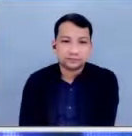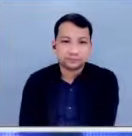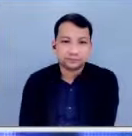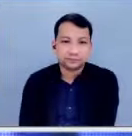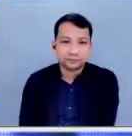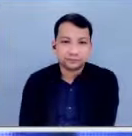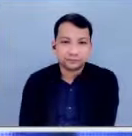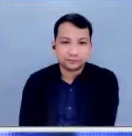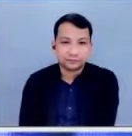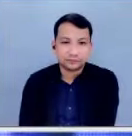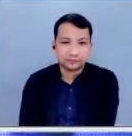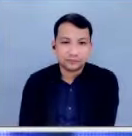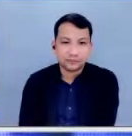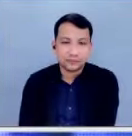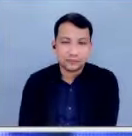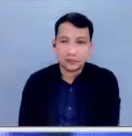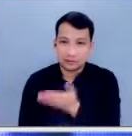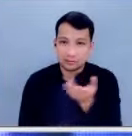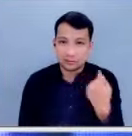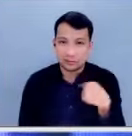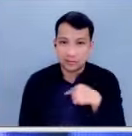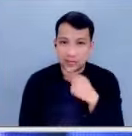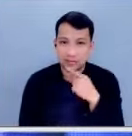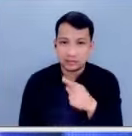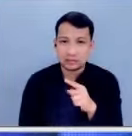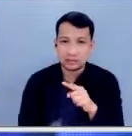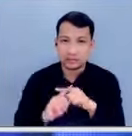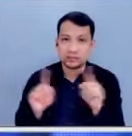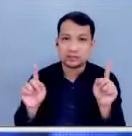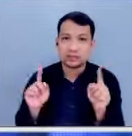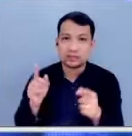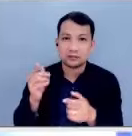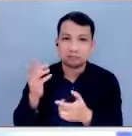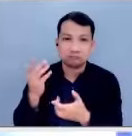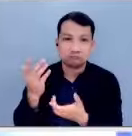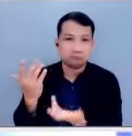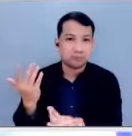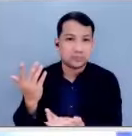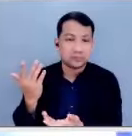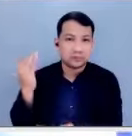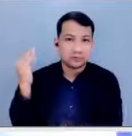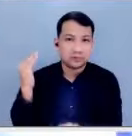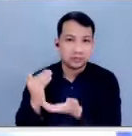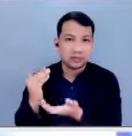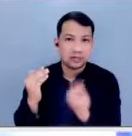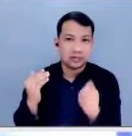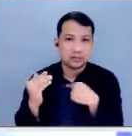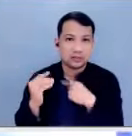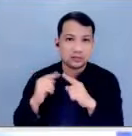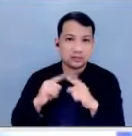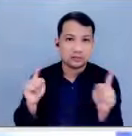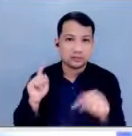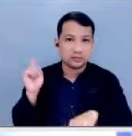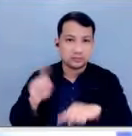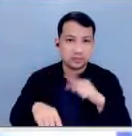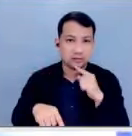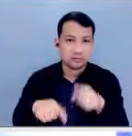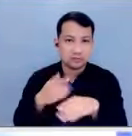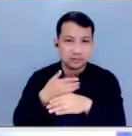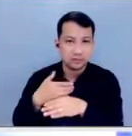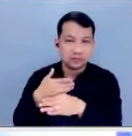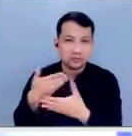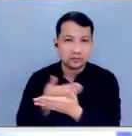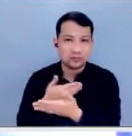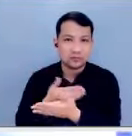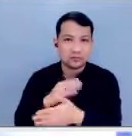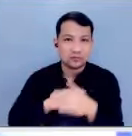nanganak ako sa second child ko. So, I really find something that I can do while taking care of the newborn para din